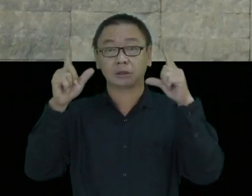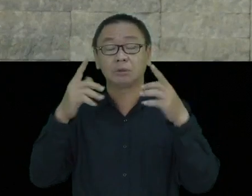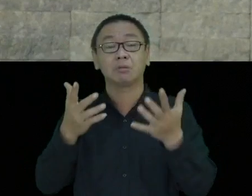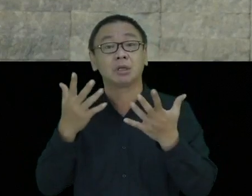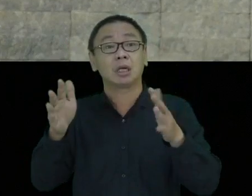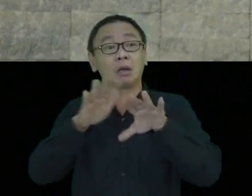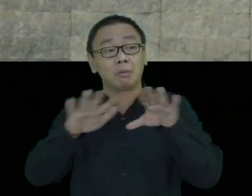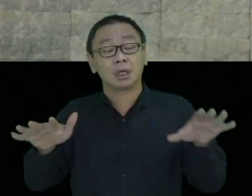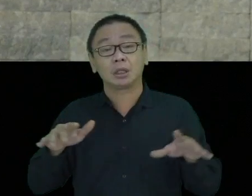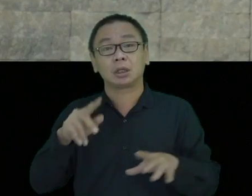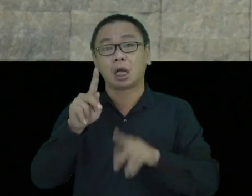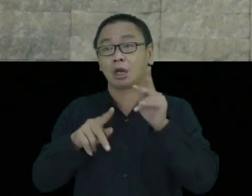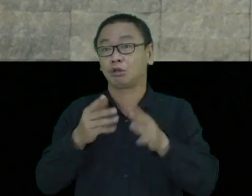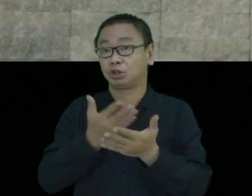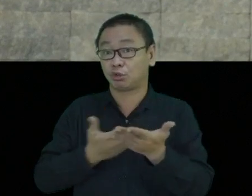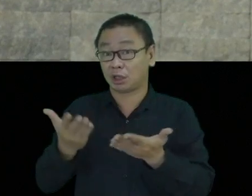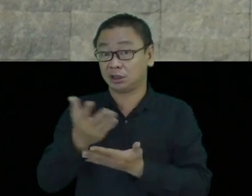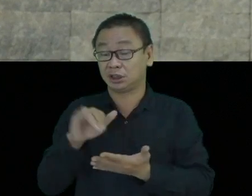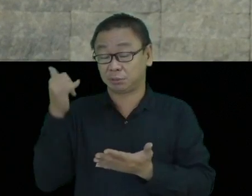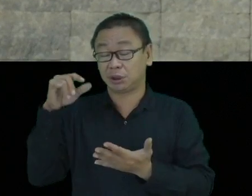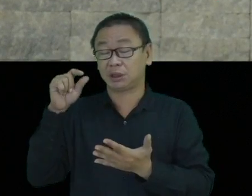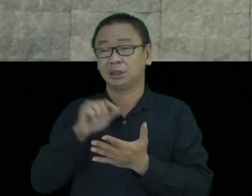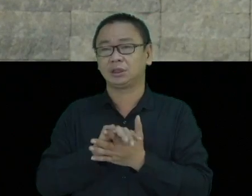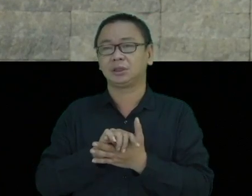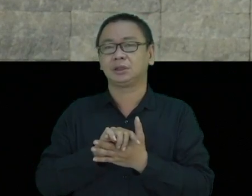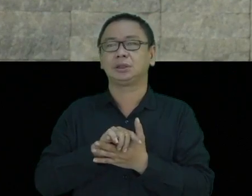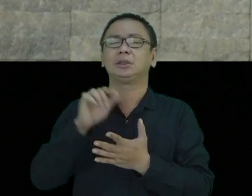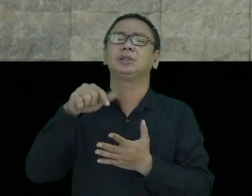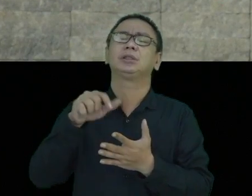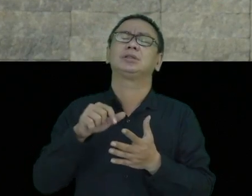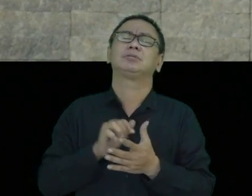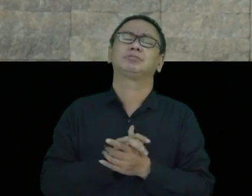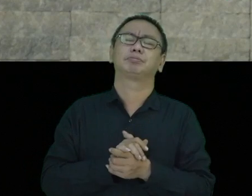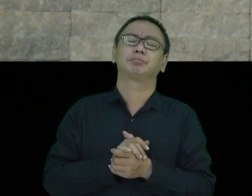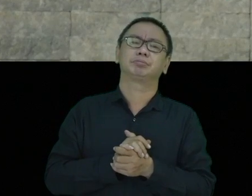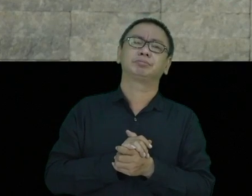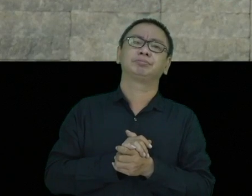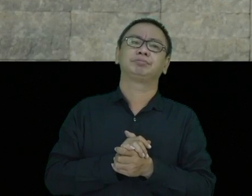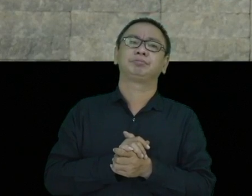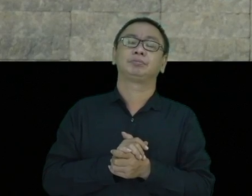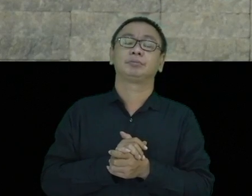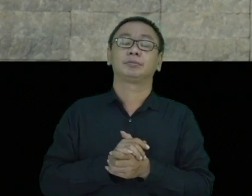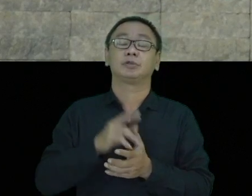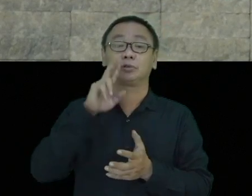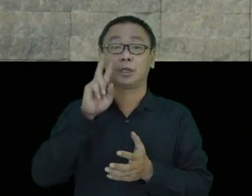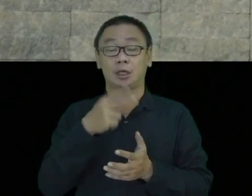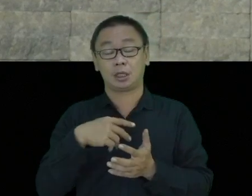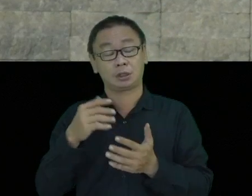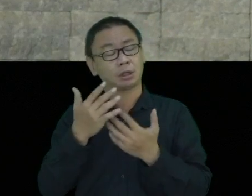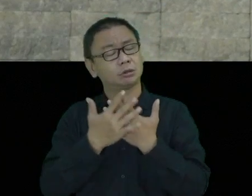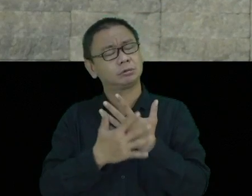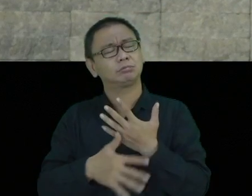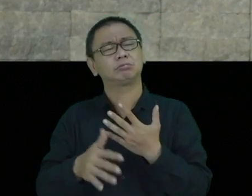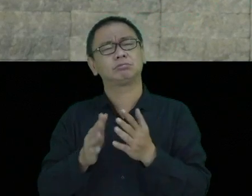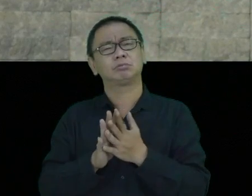ketika situasi masih seperti ini saja, saudara. Nah, saudara yang terkasih, perasaan